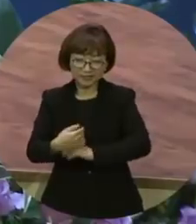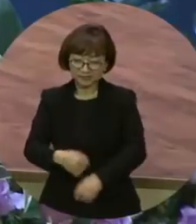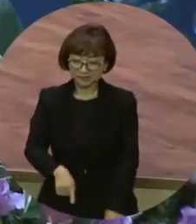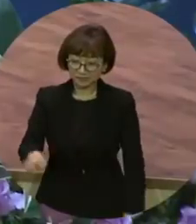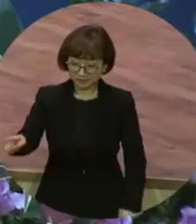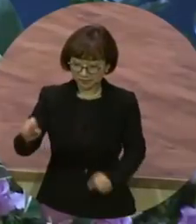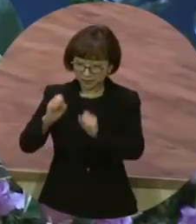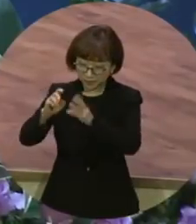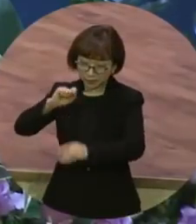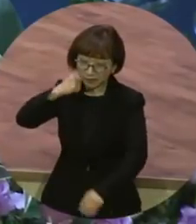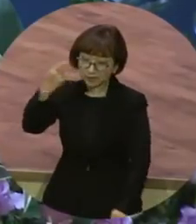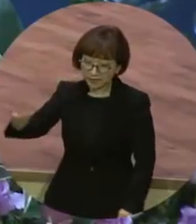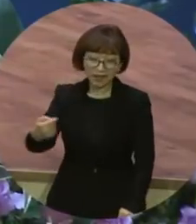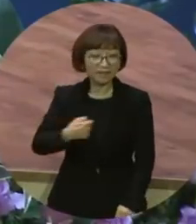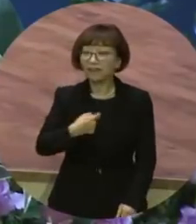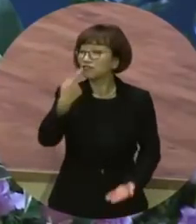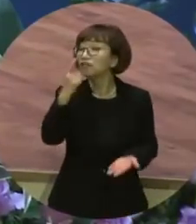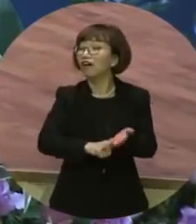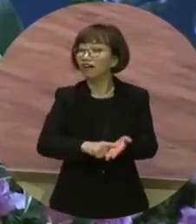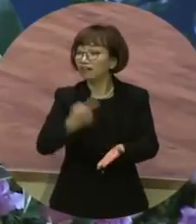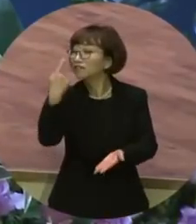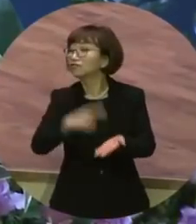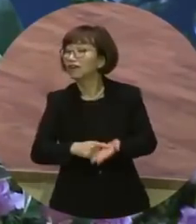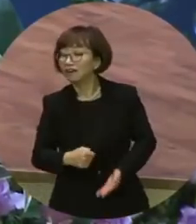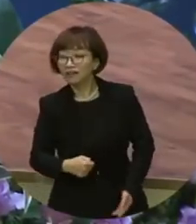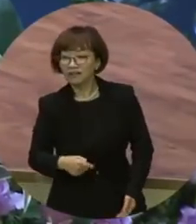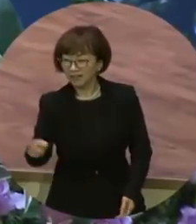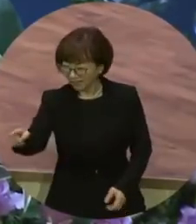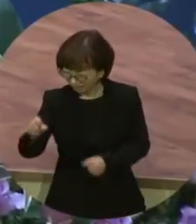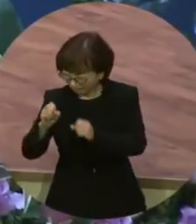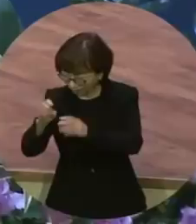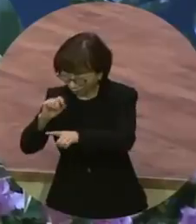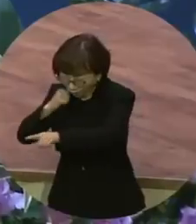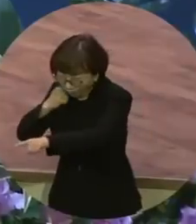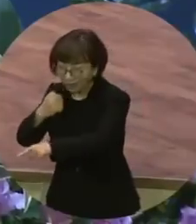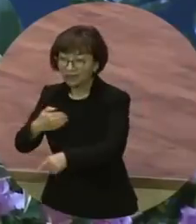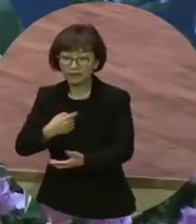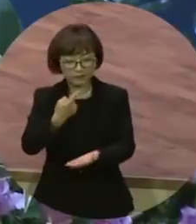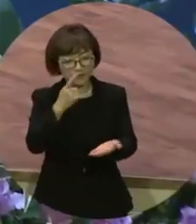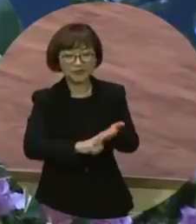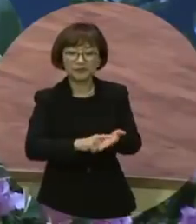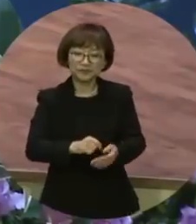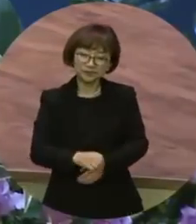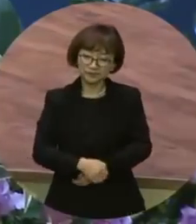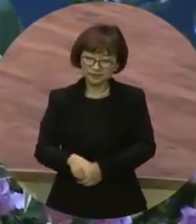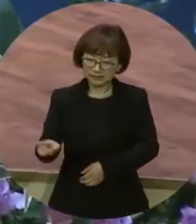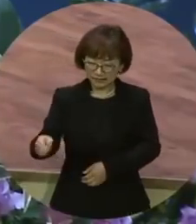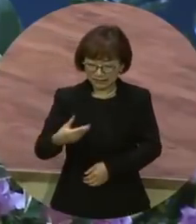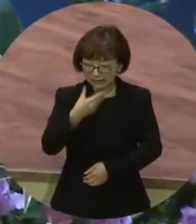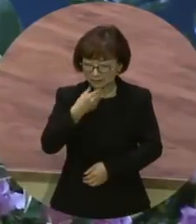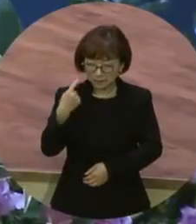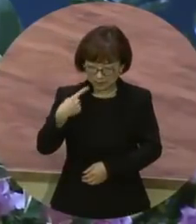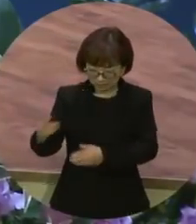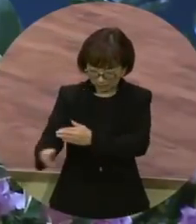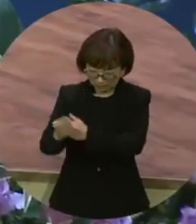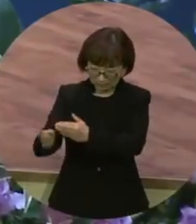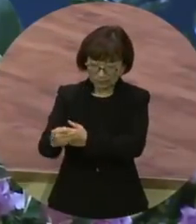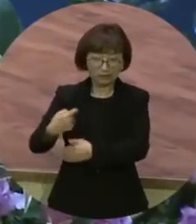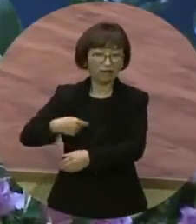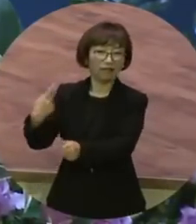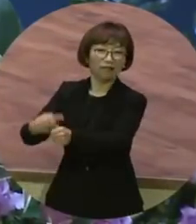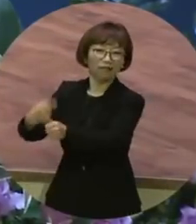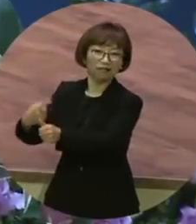이러면서. 예배드리고 맨날 기도수 하고 있는데 무슨 야 백나 그래 전도 되는 줄 알아? 그게 복음이야 하면서 얼마나 제가 정죄했는지 몰라요.